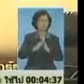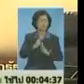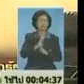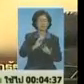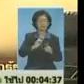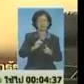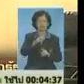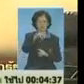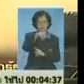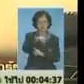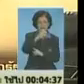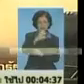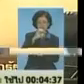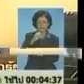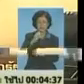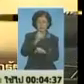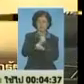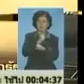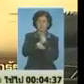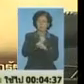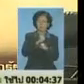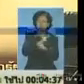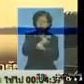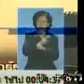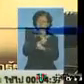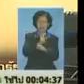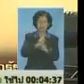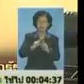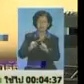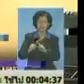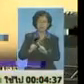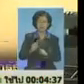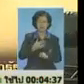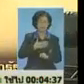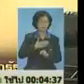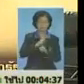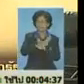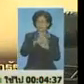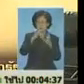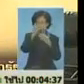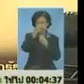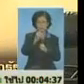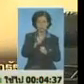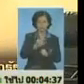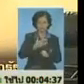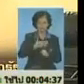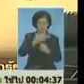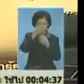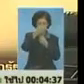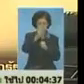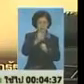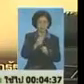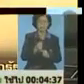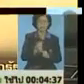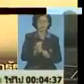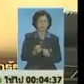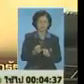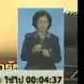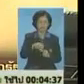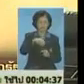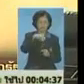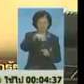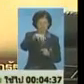เคยสร้างงานสร้างการอย่างไรเนี่ยผมไม่เคยให้ความสนใจผมสนใจแต่เพียงว่าสถ